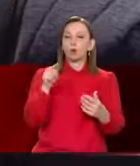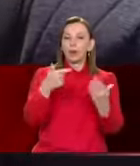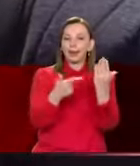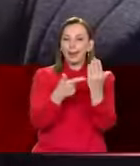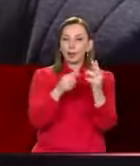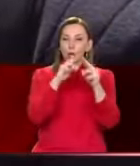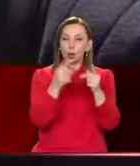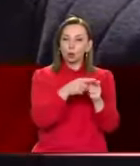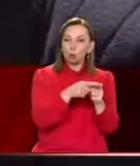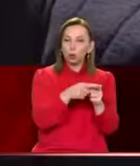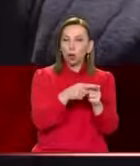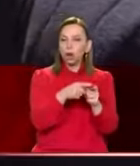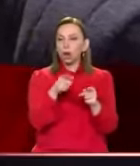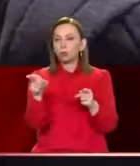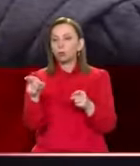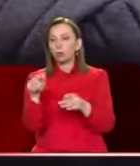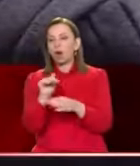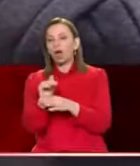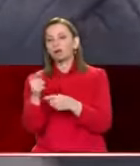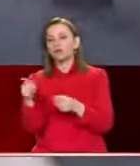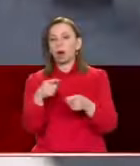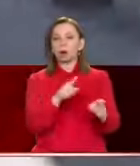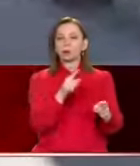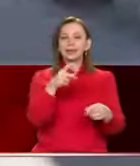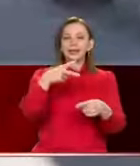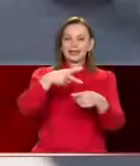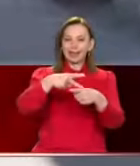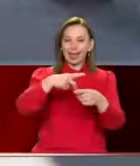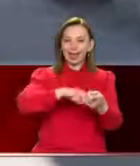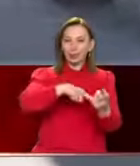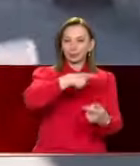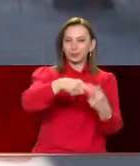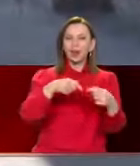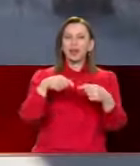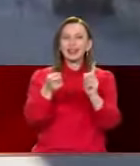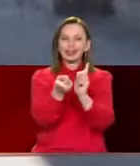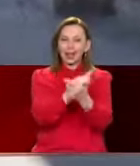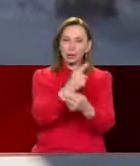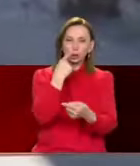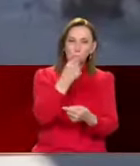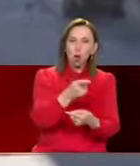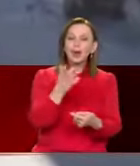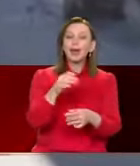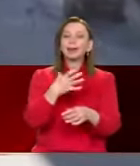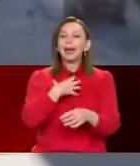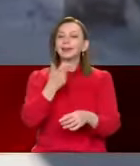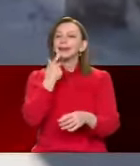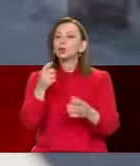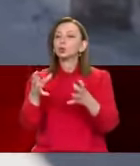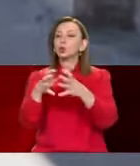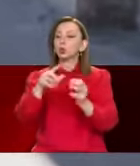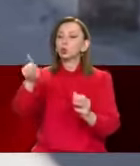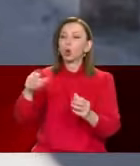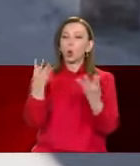dünyayla ayrı bir hayat kurmamız olabilir diye düşünüyorum. Z kuşağındaki bu tezat durum akranlar arasında da olumsuzluk yaratıyor. Çünkü